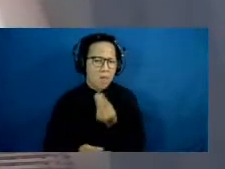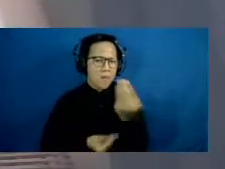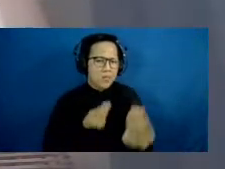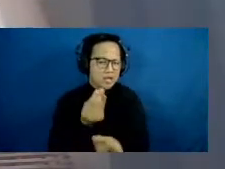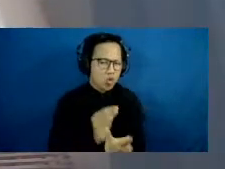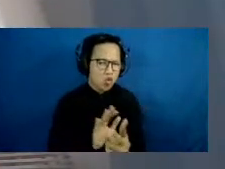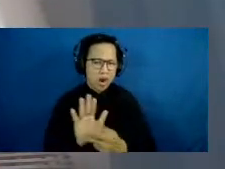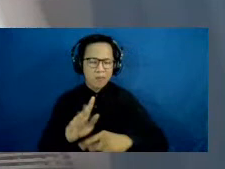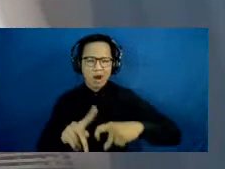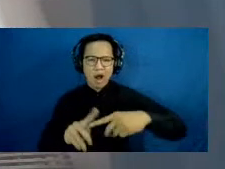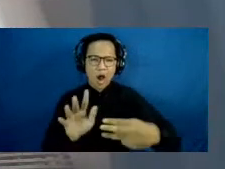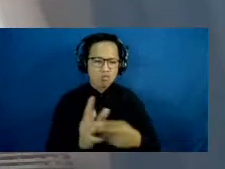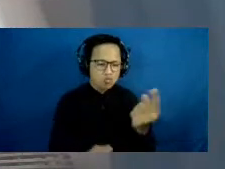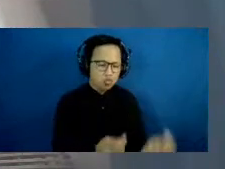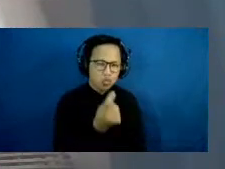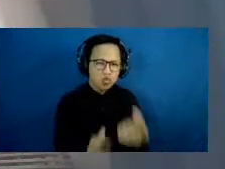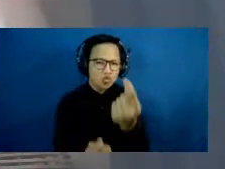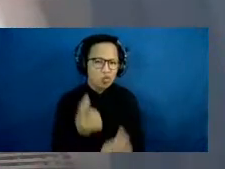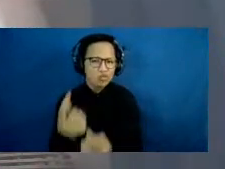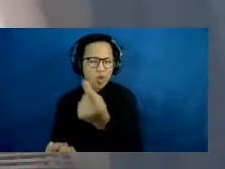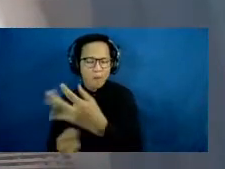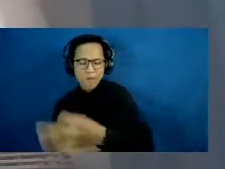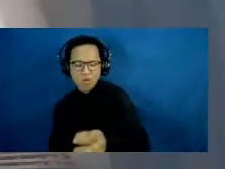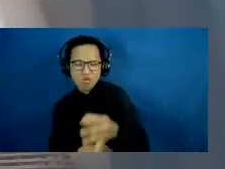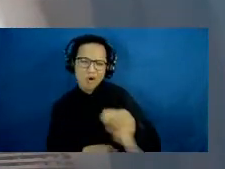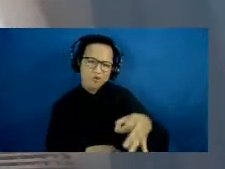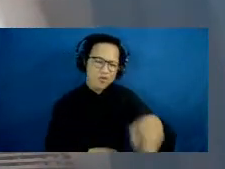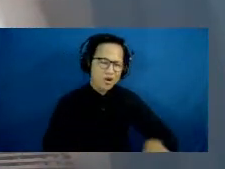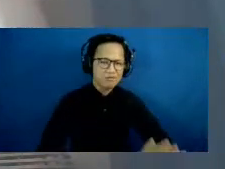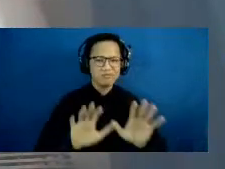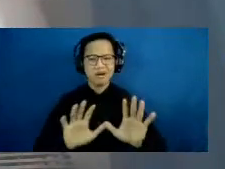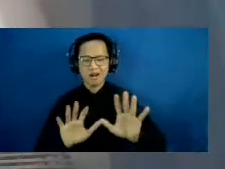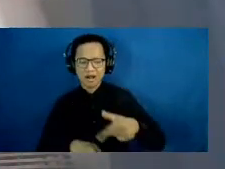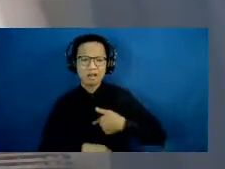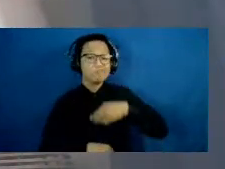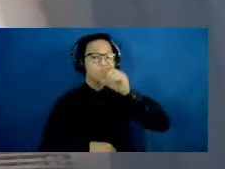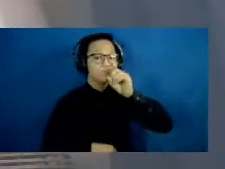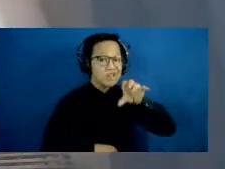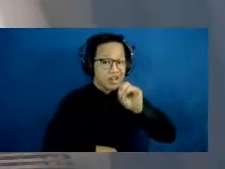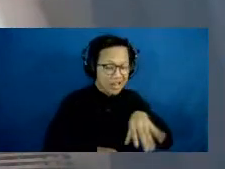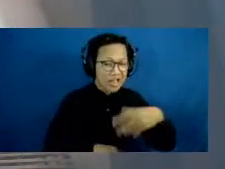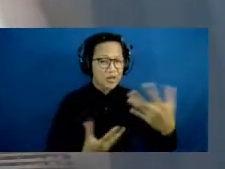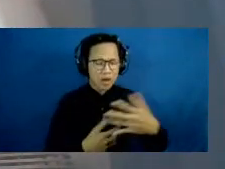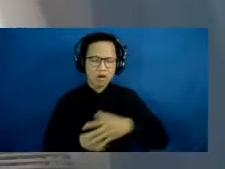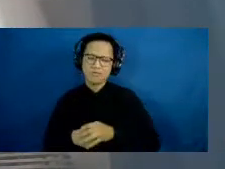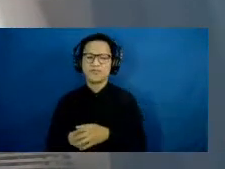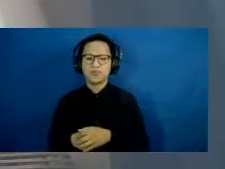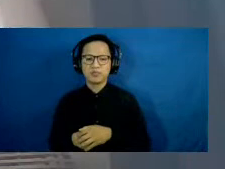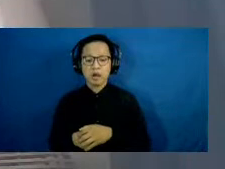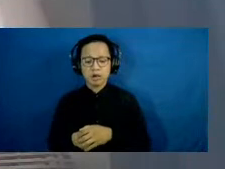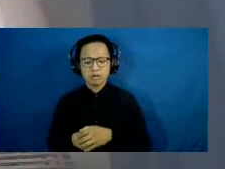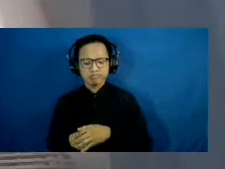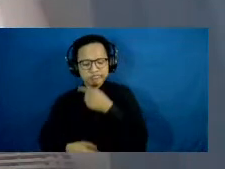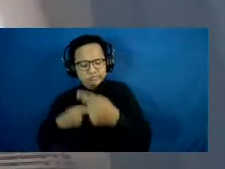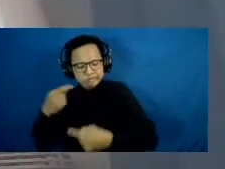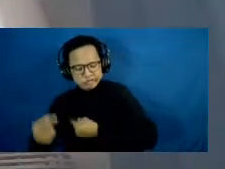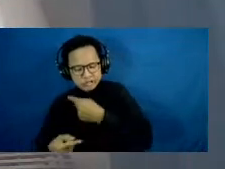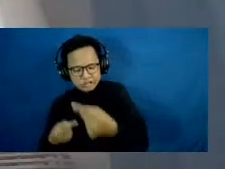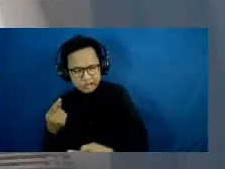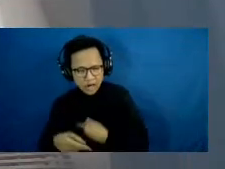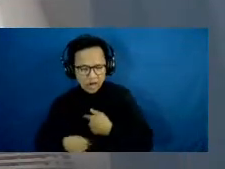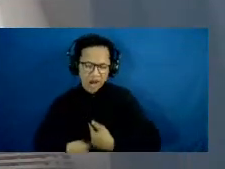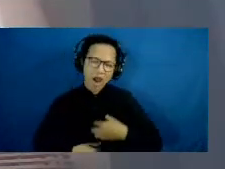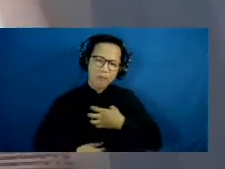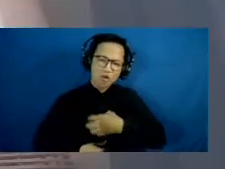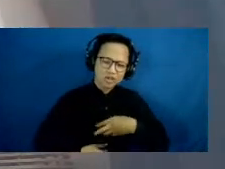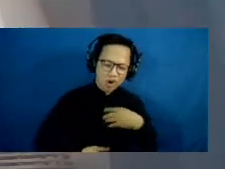yang bermunculan. Jadi menurut saya, saran saya, story atau ikatan emosional dengan konsumen itu sangat-sangat